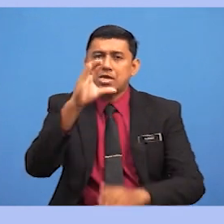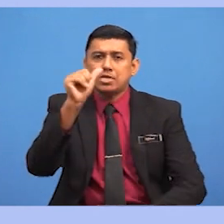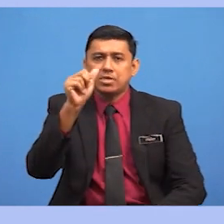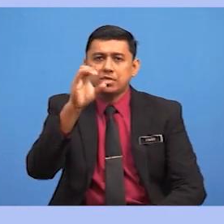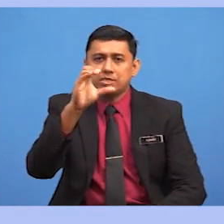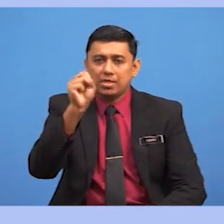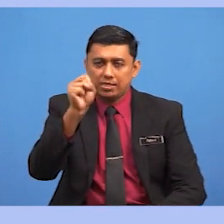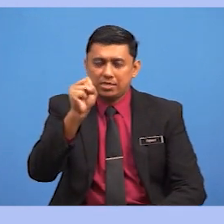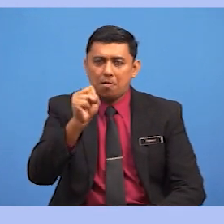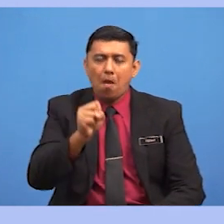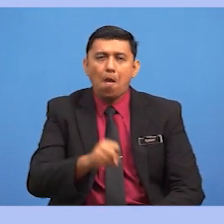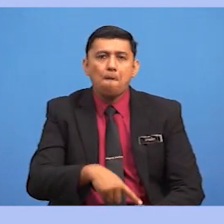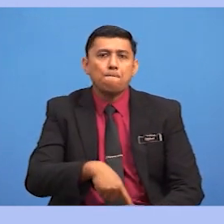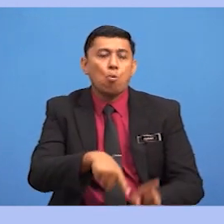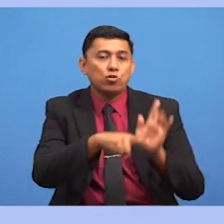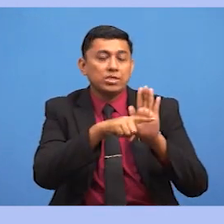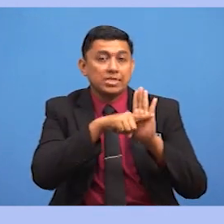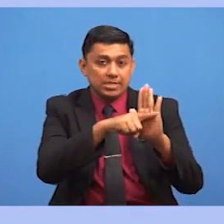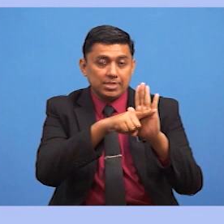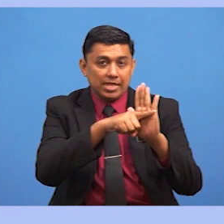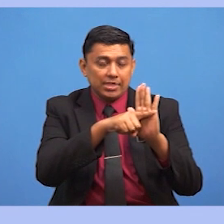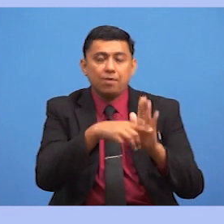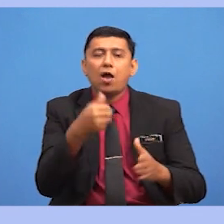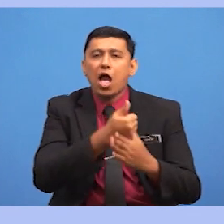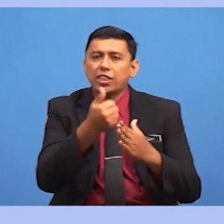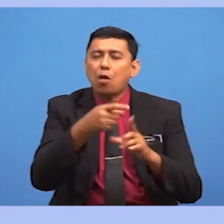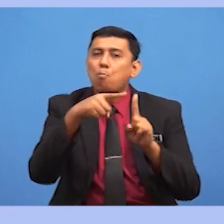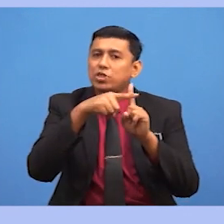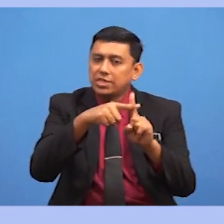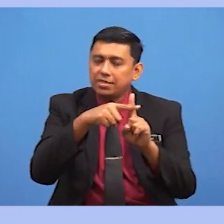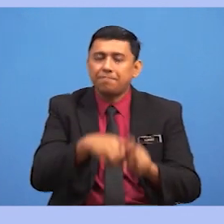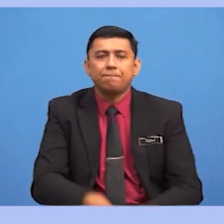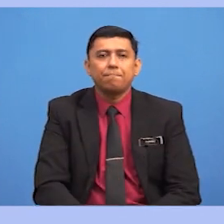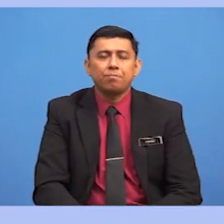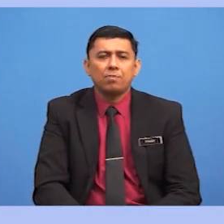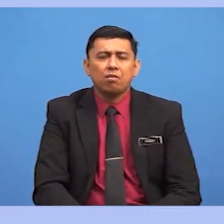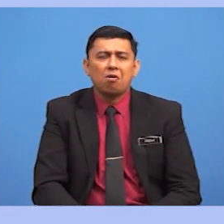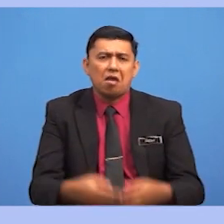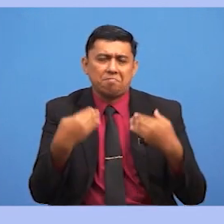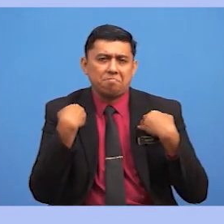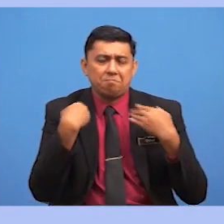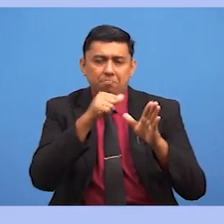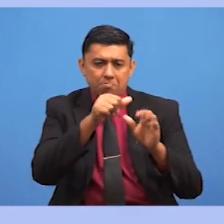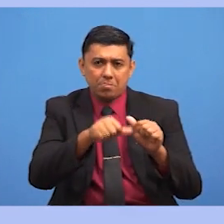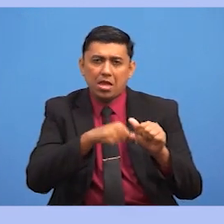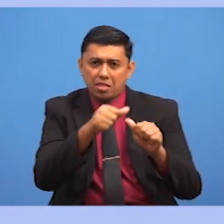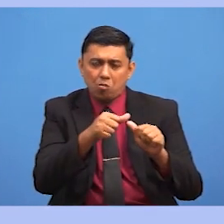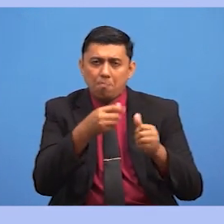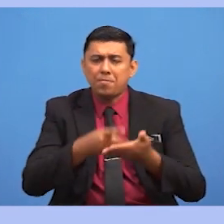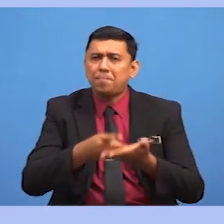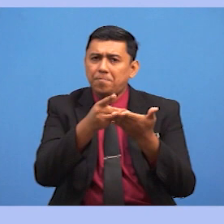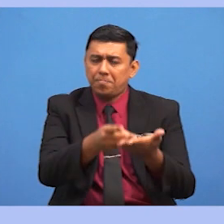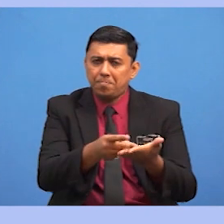cas positif atau negatif. Ion terbentuk apabila sesuatu atom menderma